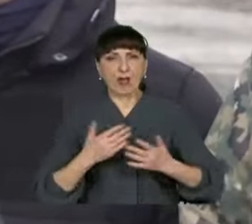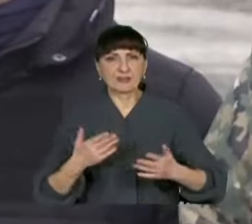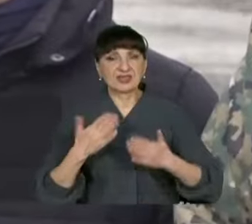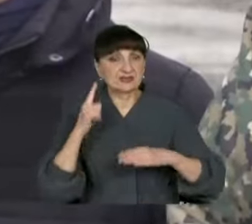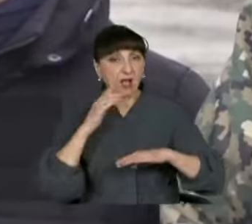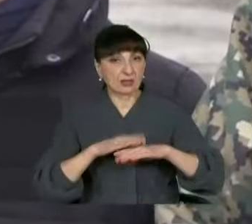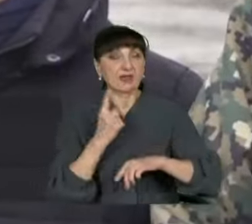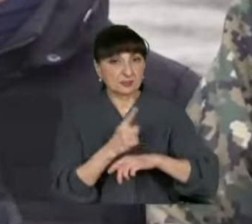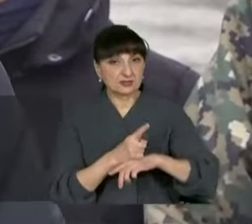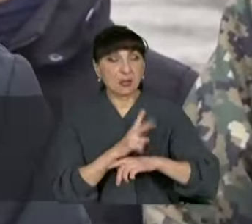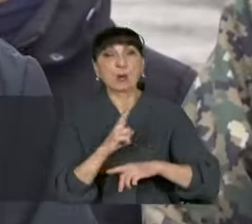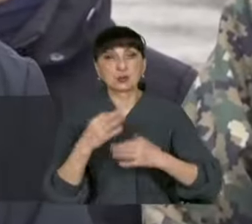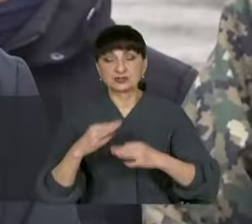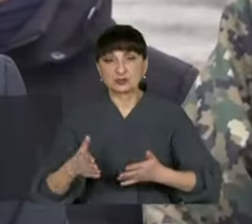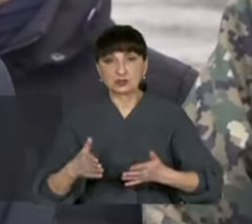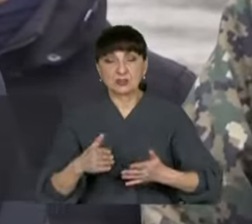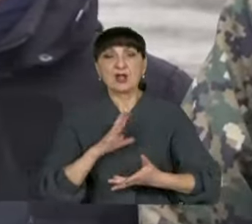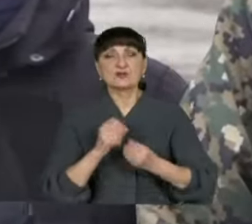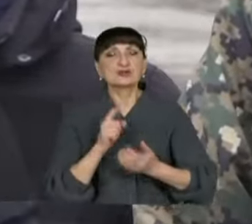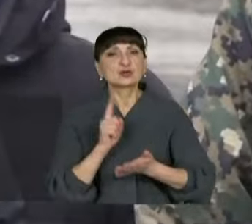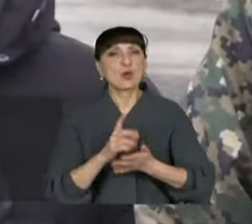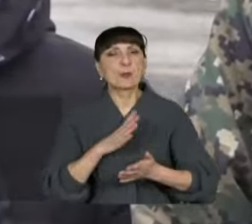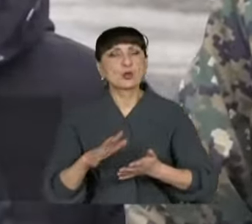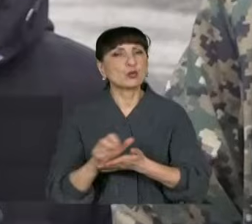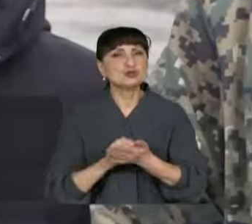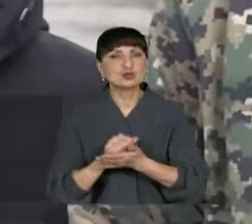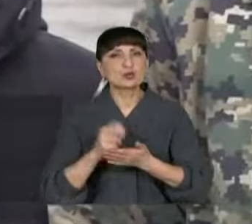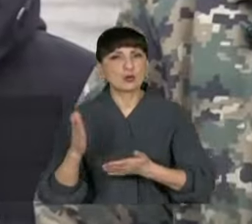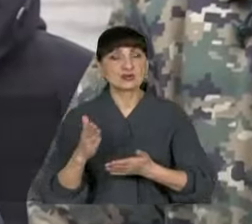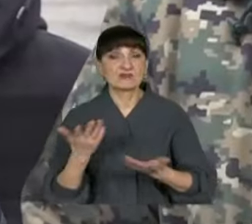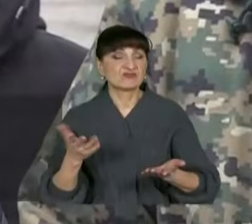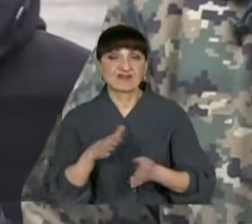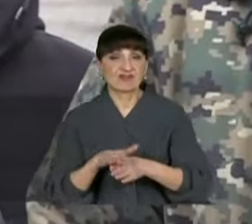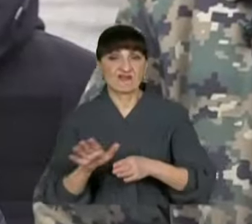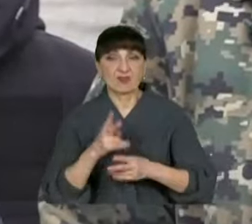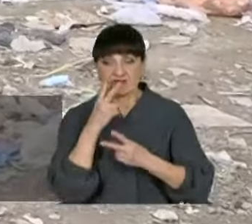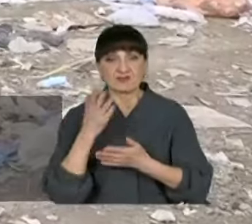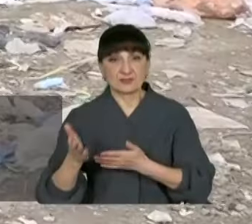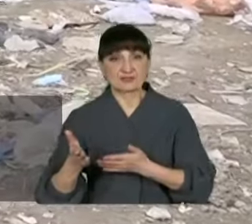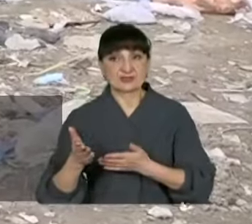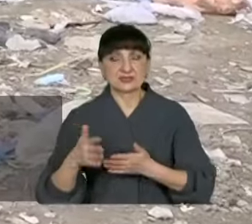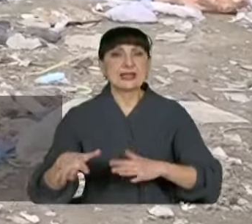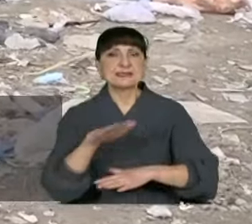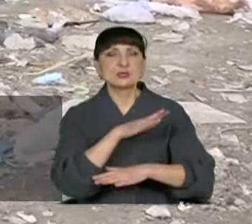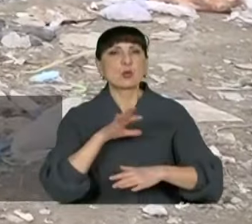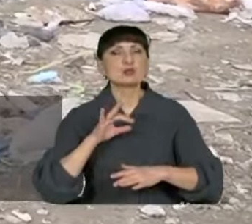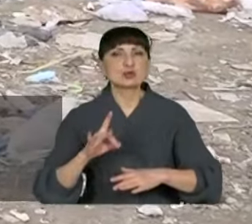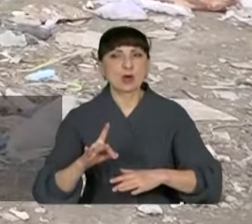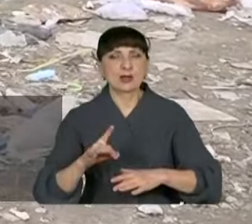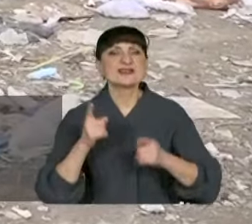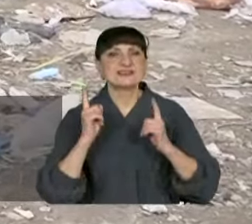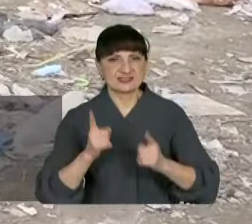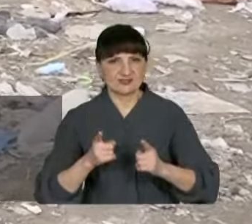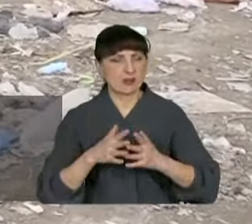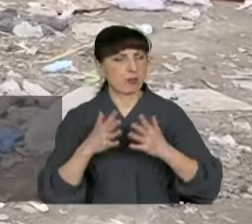акимат запретил? Если даже так, то все должно было быть уничтожено. Но это не так. Убедитесь сами. Территория мусорного полигона